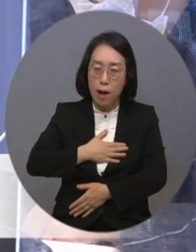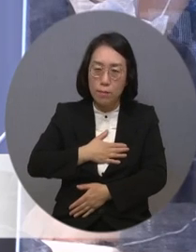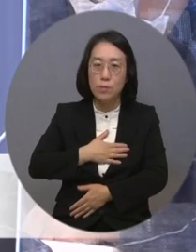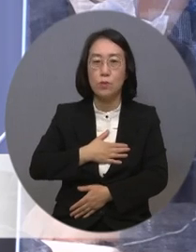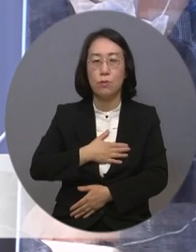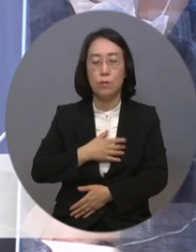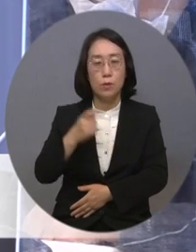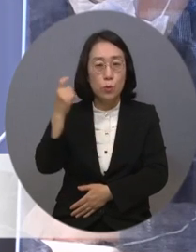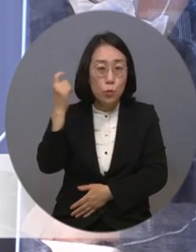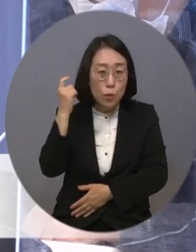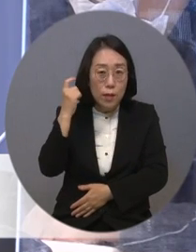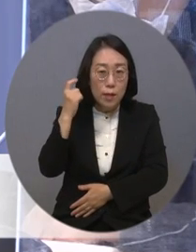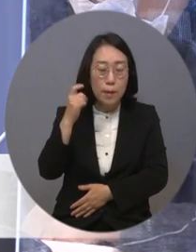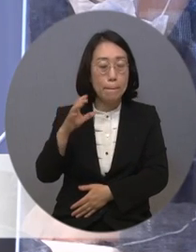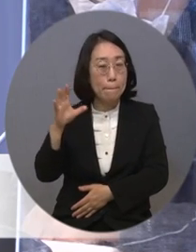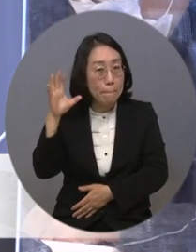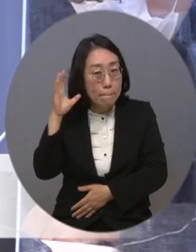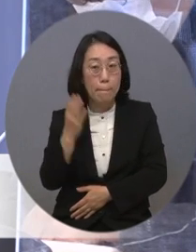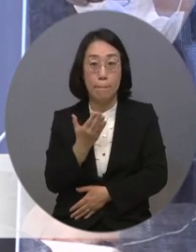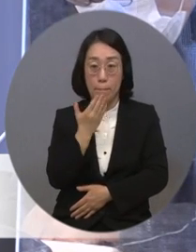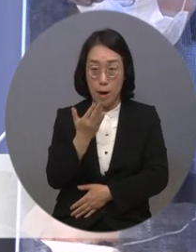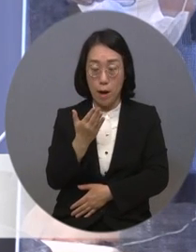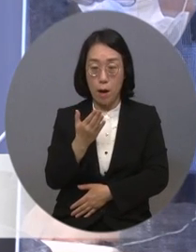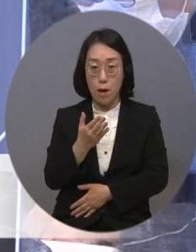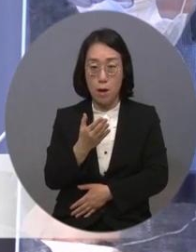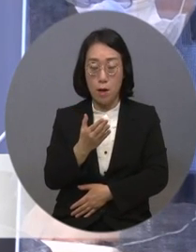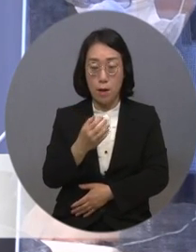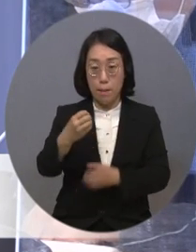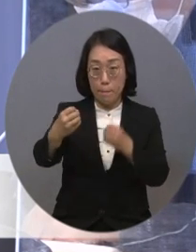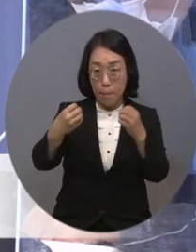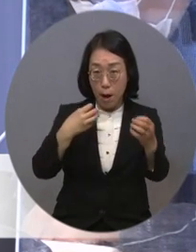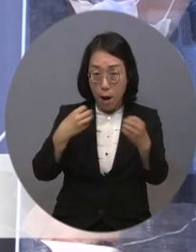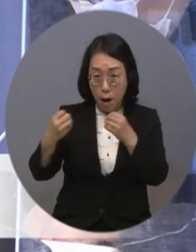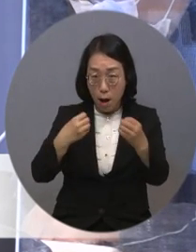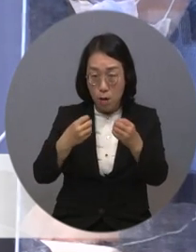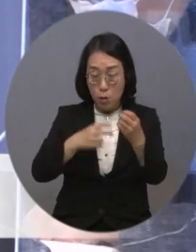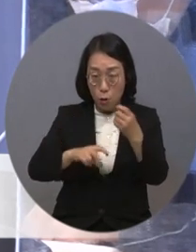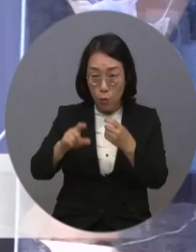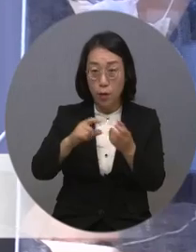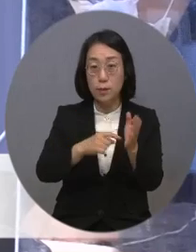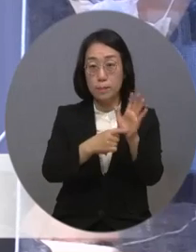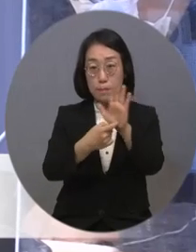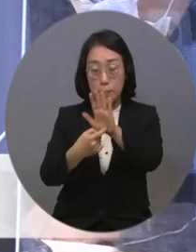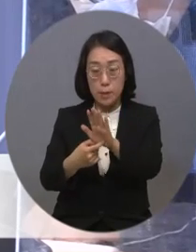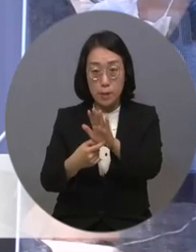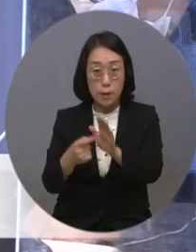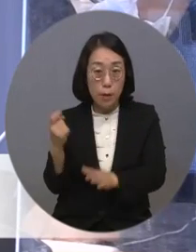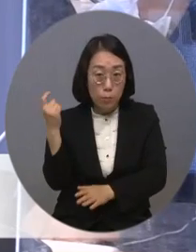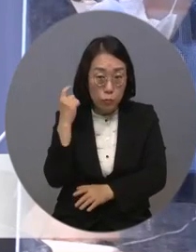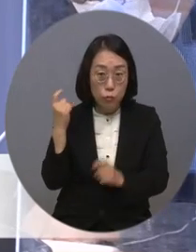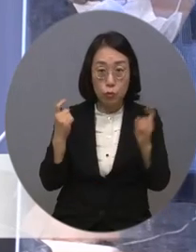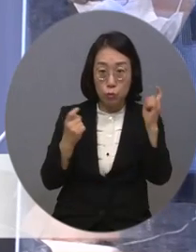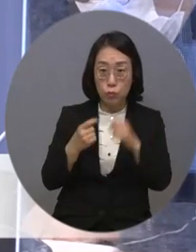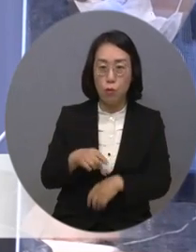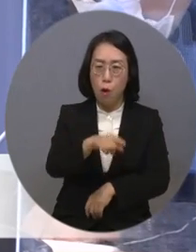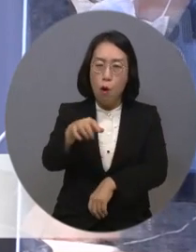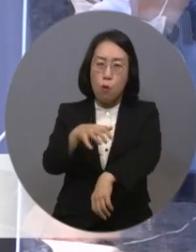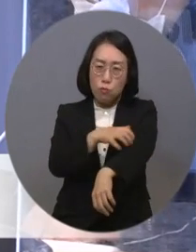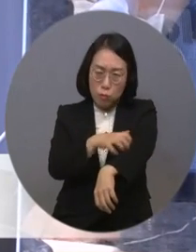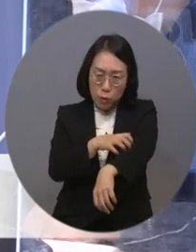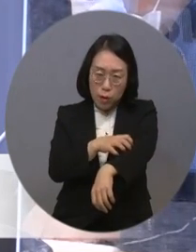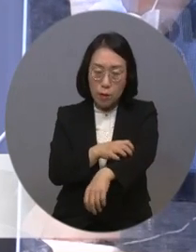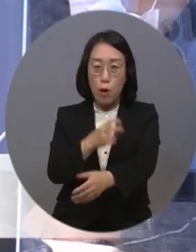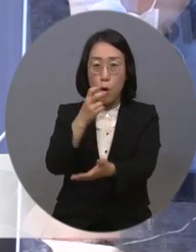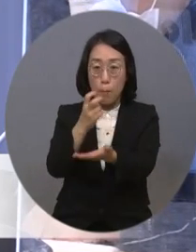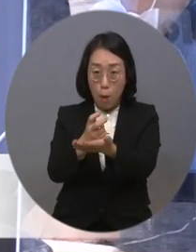될 것이고요. 여러 가지 분야에 장애인의 목소리가 전달이 되고 그분들의 불편사항들이 정책에 반영이